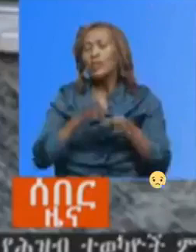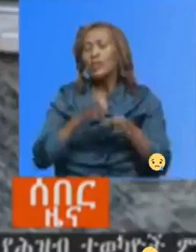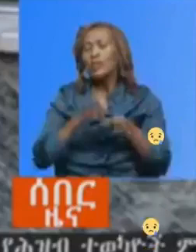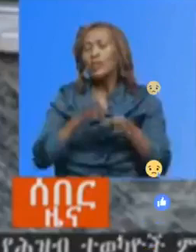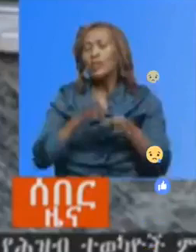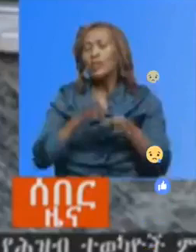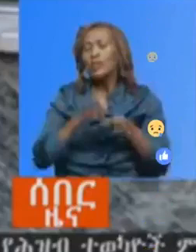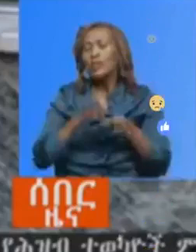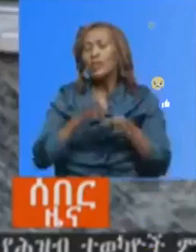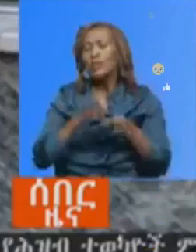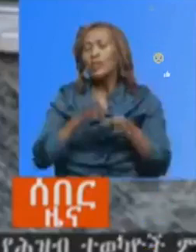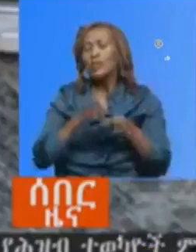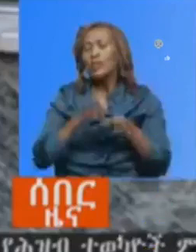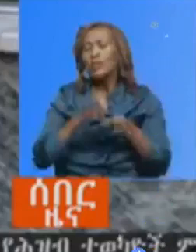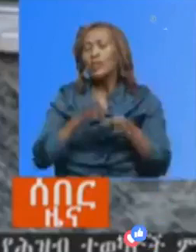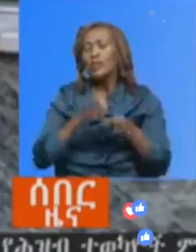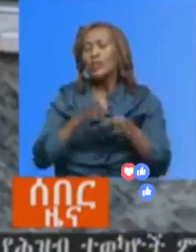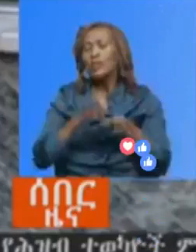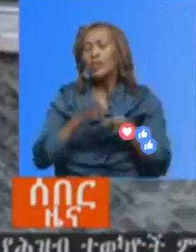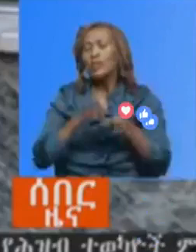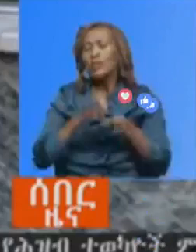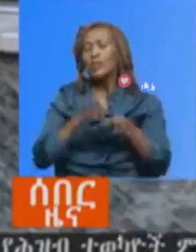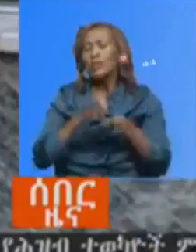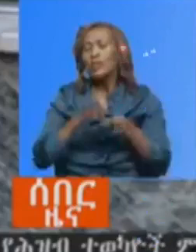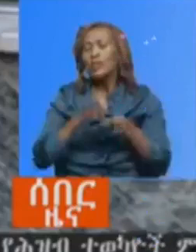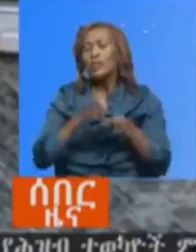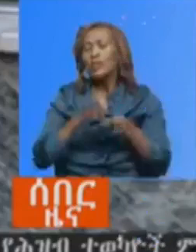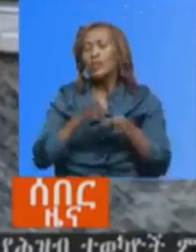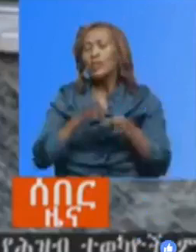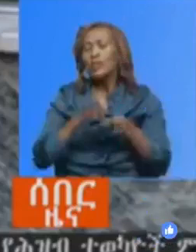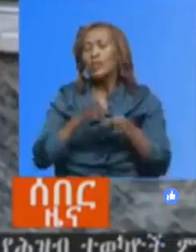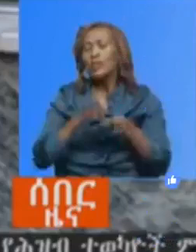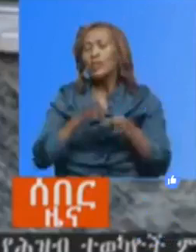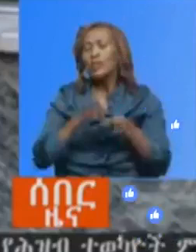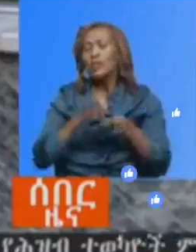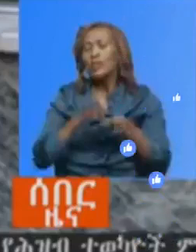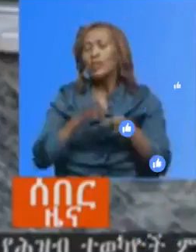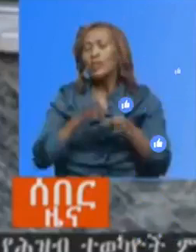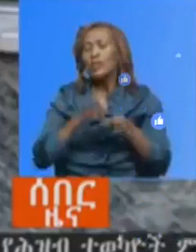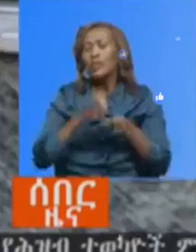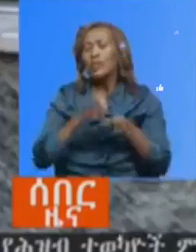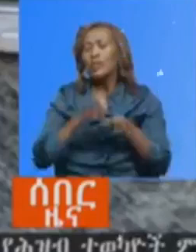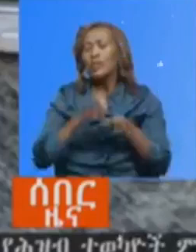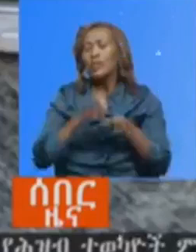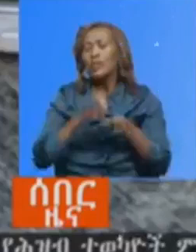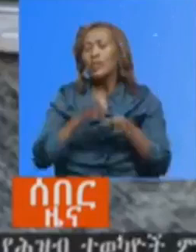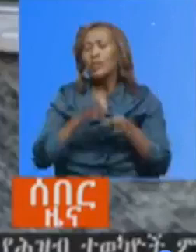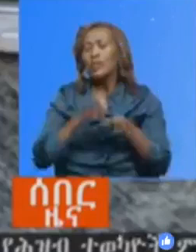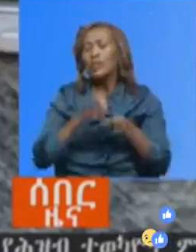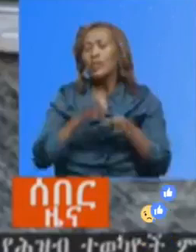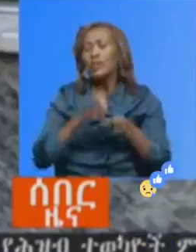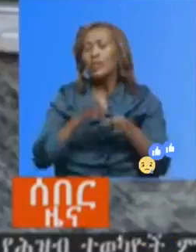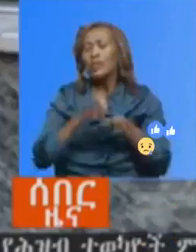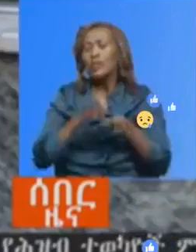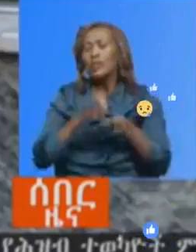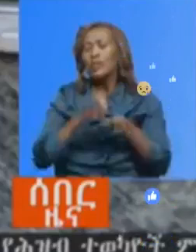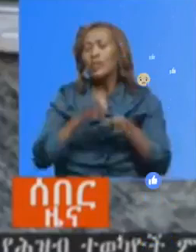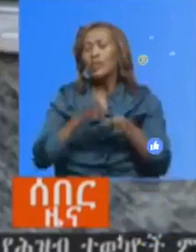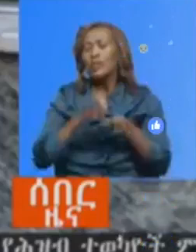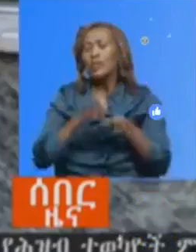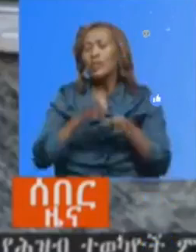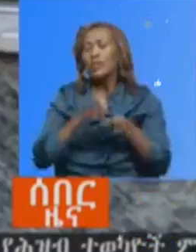መቆም ባልቻልኩ ነበር። ለሁላችሁም ውድ ጓዶቼና ጓደኞቼ ከልብ የመነጨ